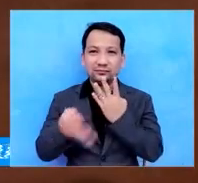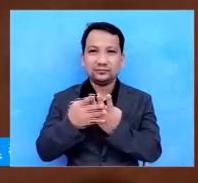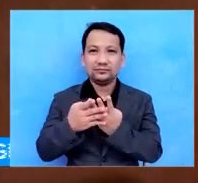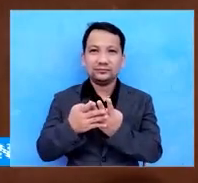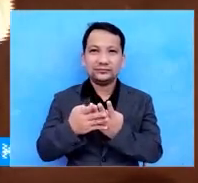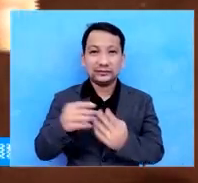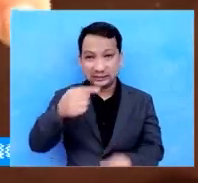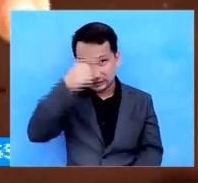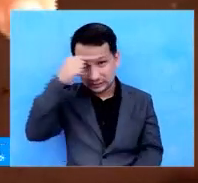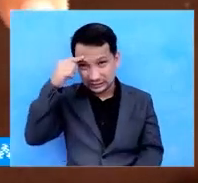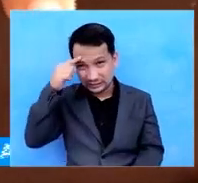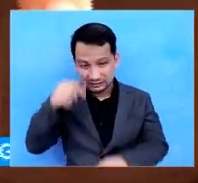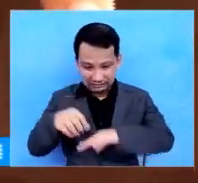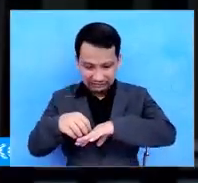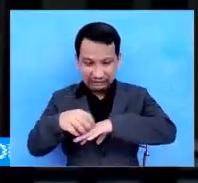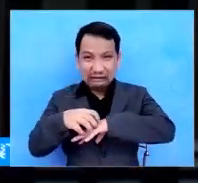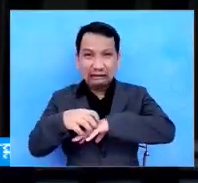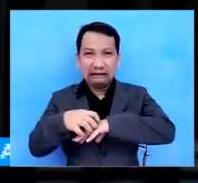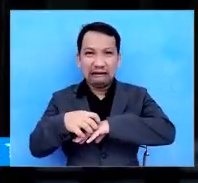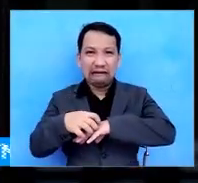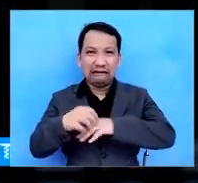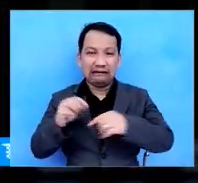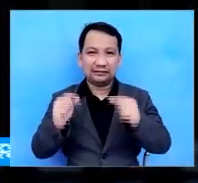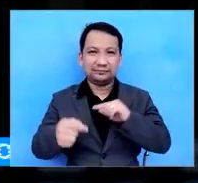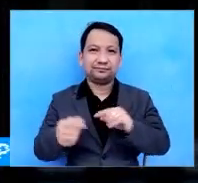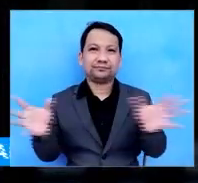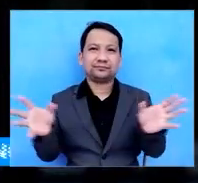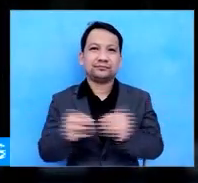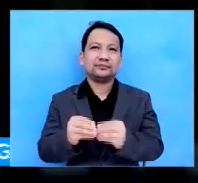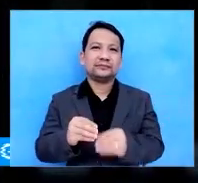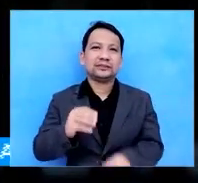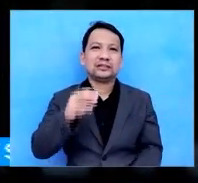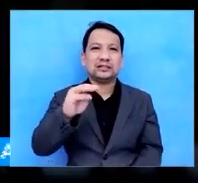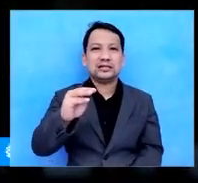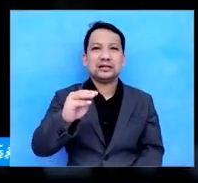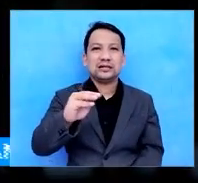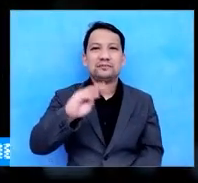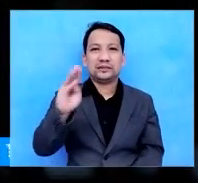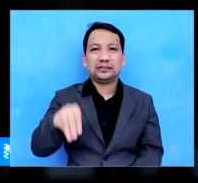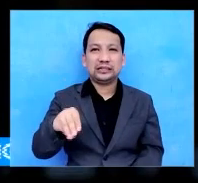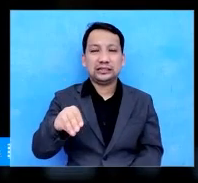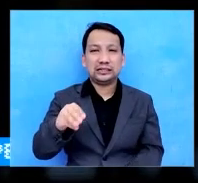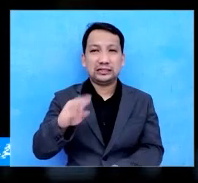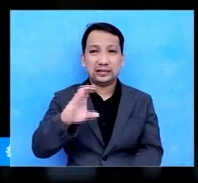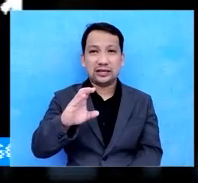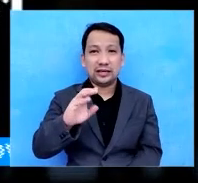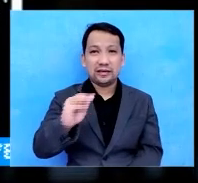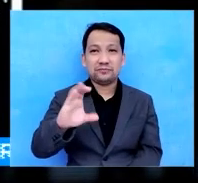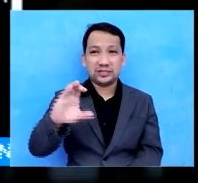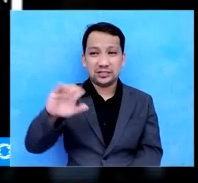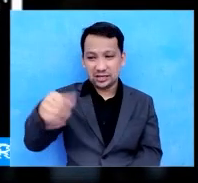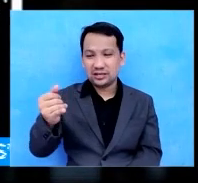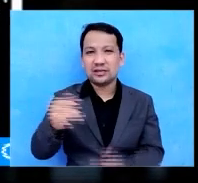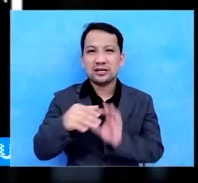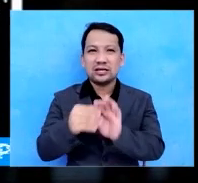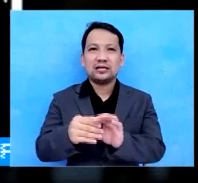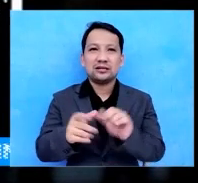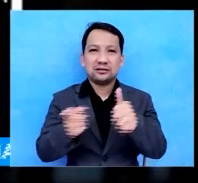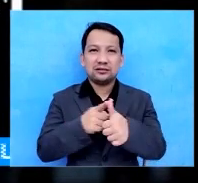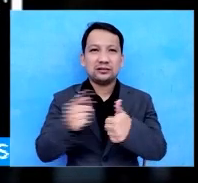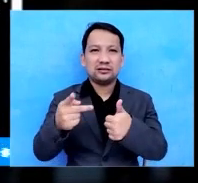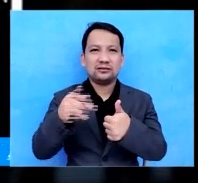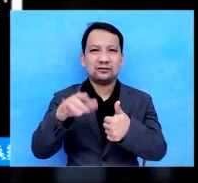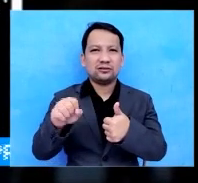at nagkakanana ng mga sugat. Sa datos ng Manila City Jail mula Enero hanggang Marso ngayong taon, nangunguna ang kurikong